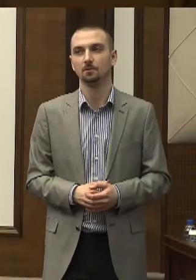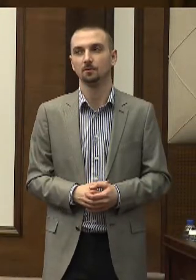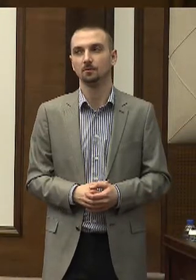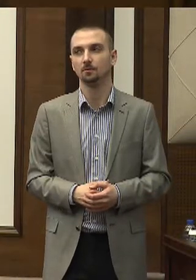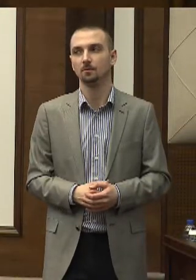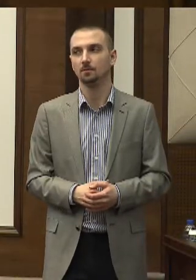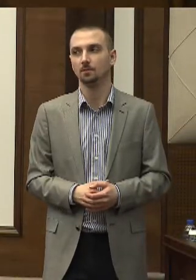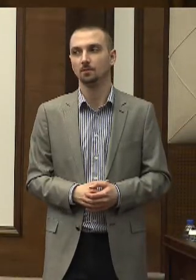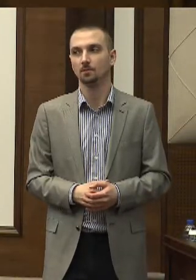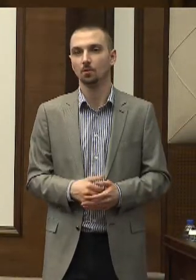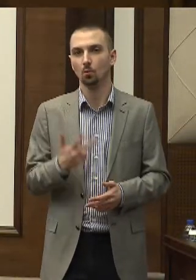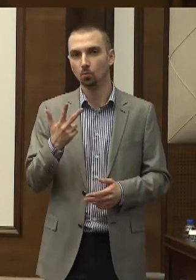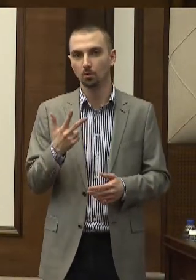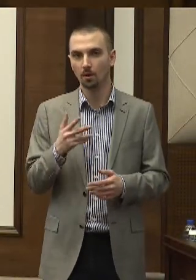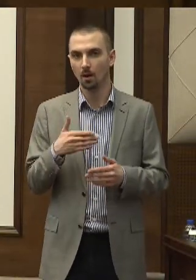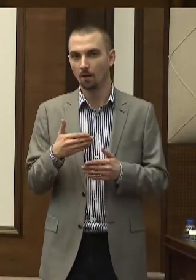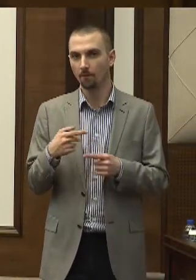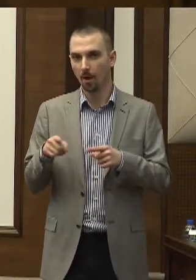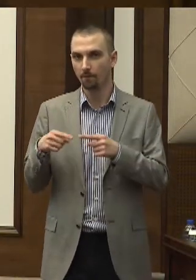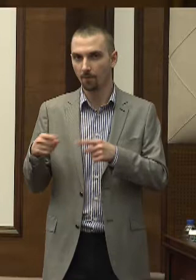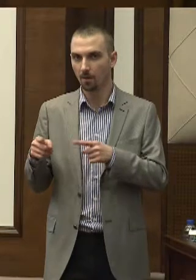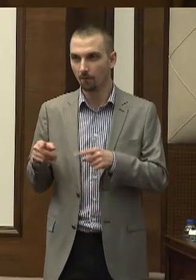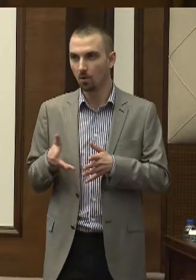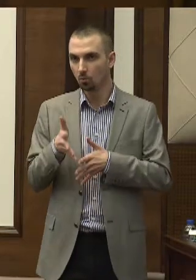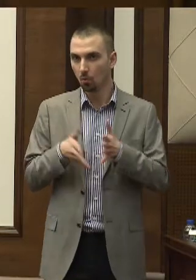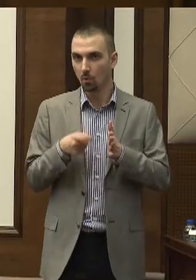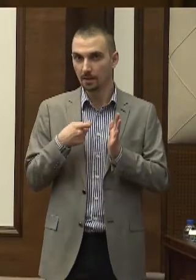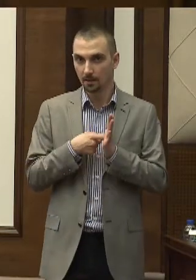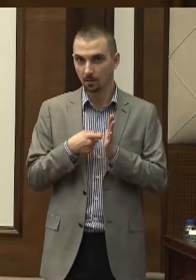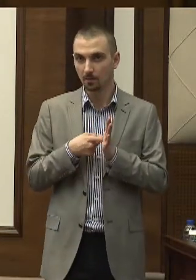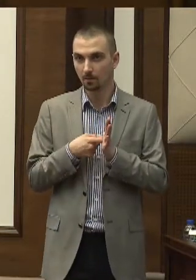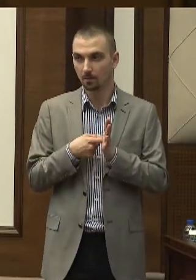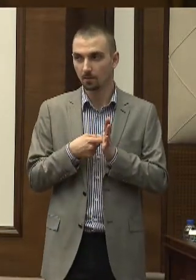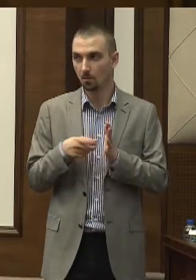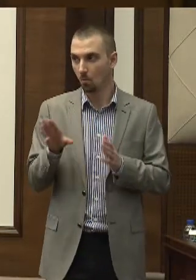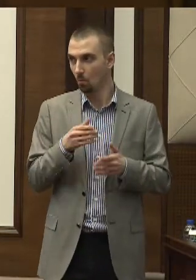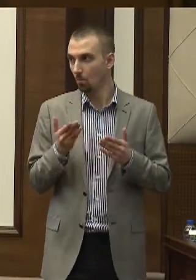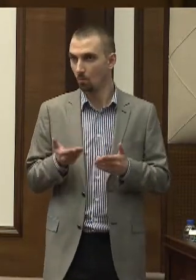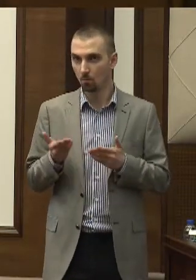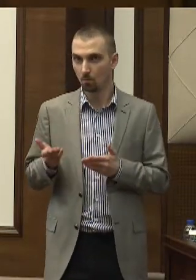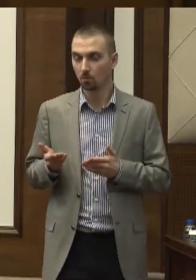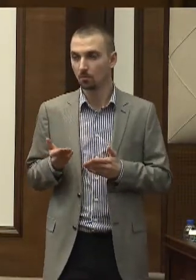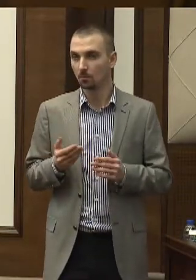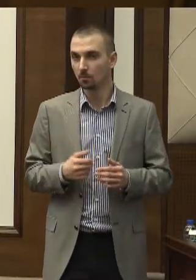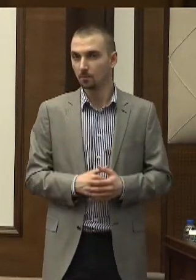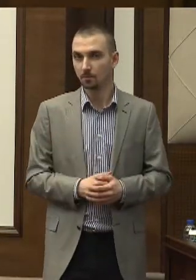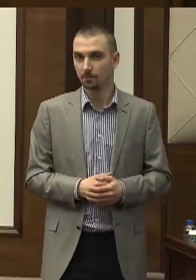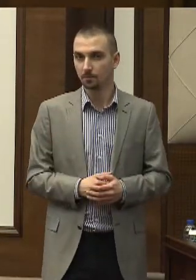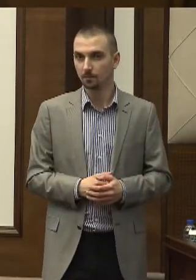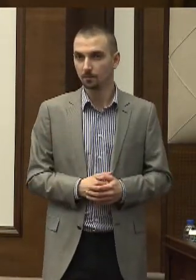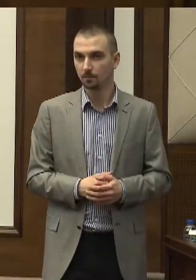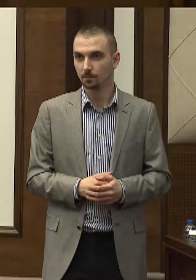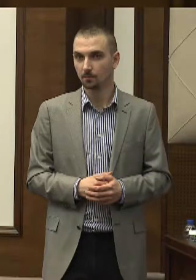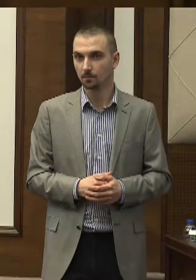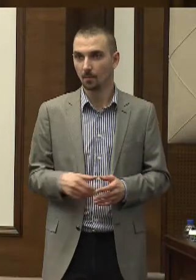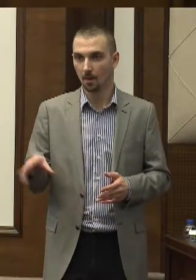var. Bunu ek gündem olarak... Sokak isimlerinin, hemen oylarız. Sokak isimlerinin